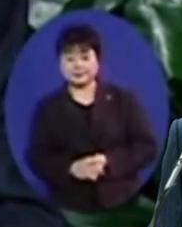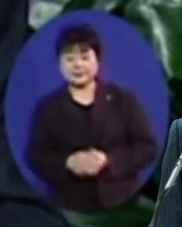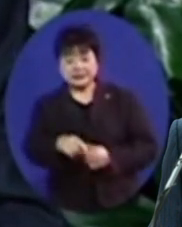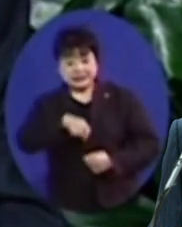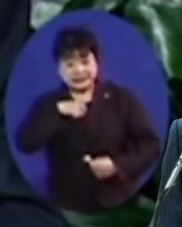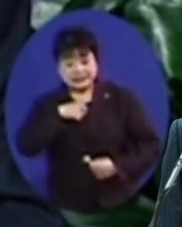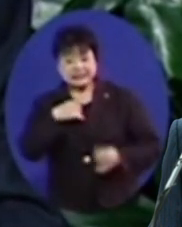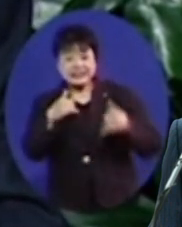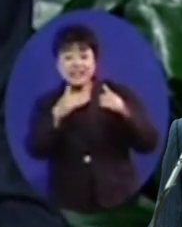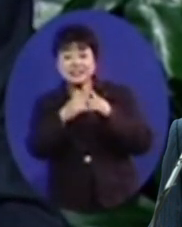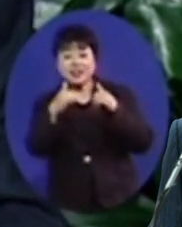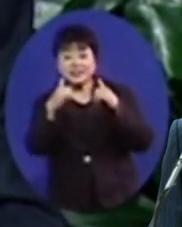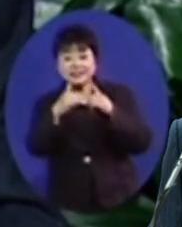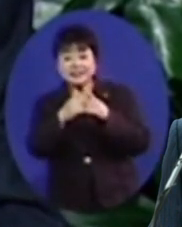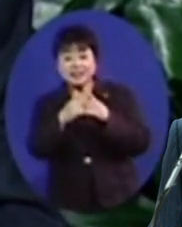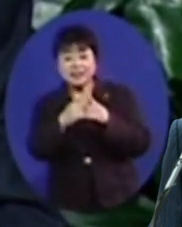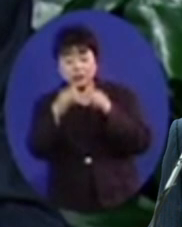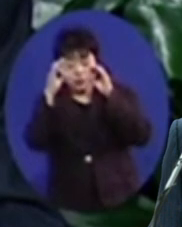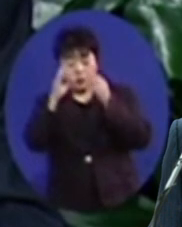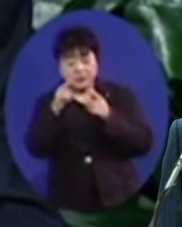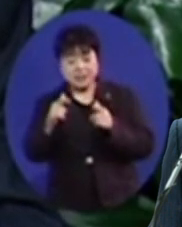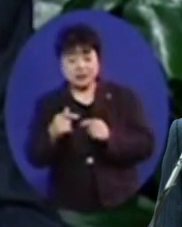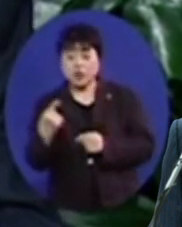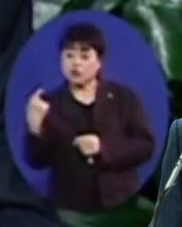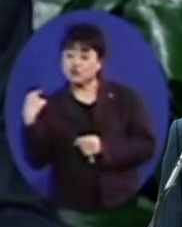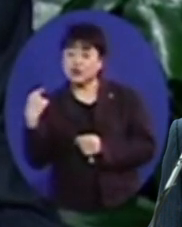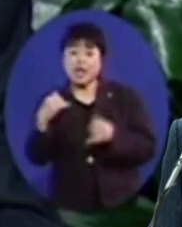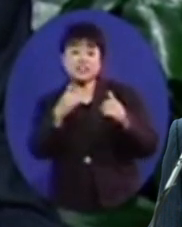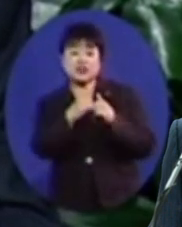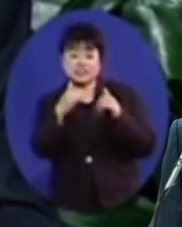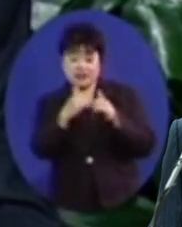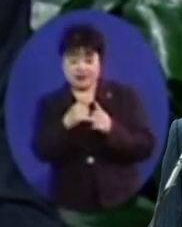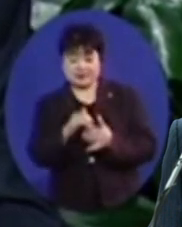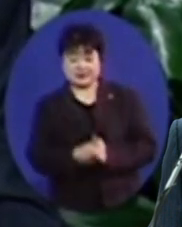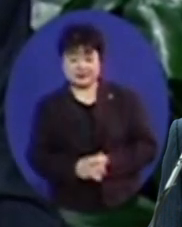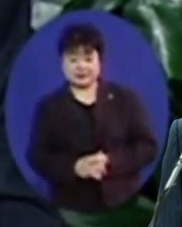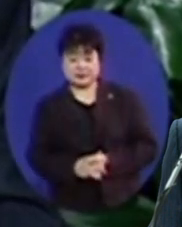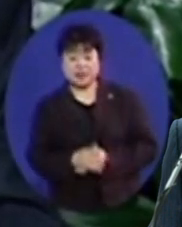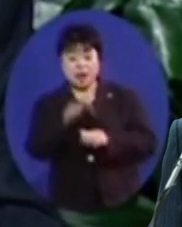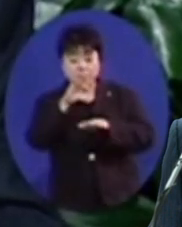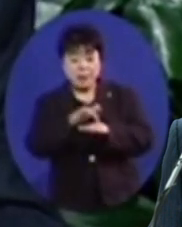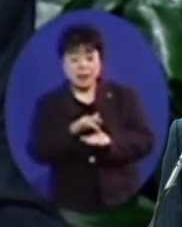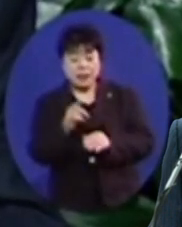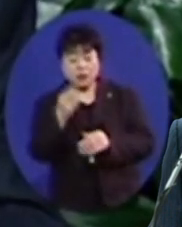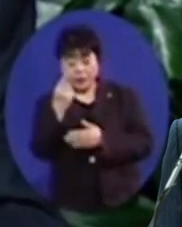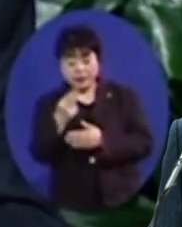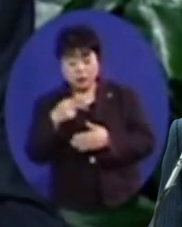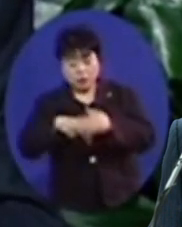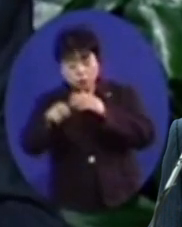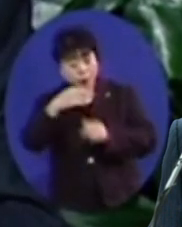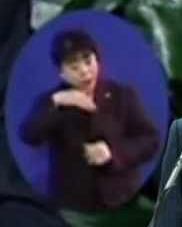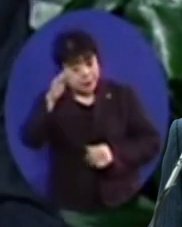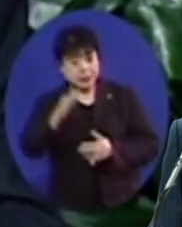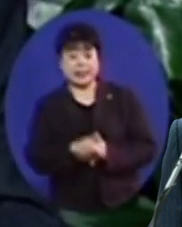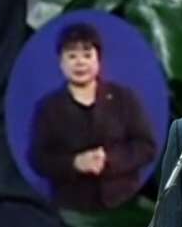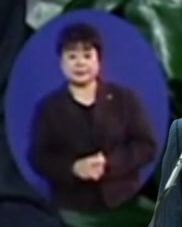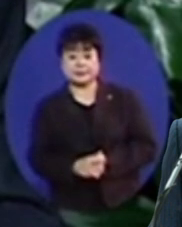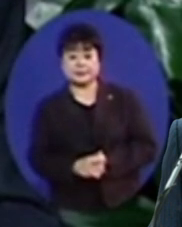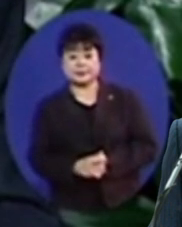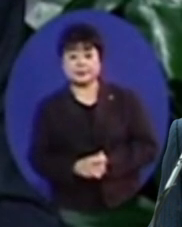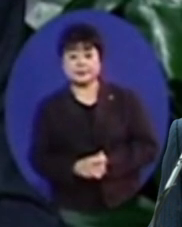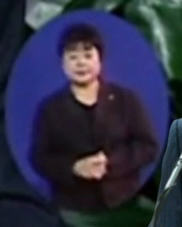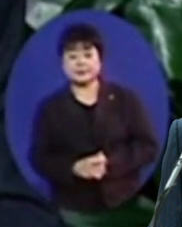진실한 전쟁은 눈에 안 보이는 배후의 전쟁인 것입니다. 마귀가 한 길로 왔다가 일곱 길로 도망치게 되는